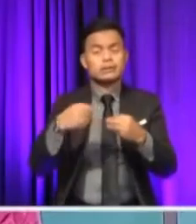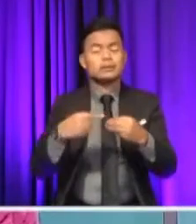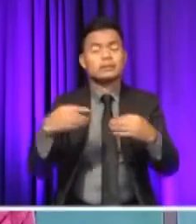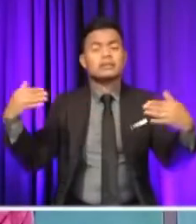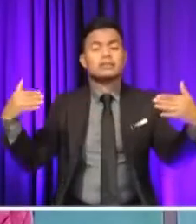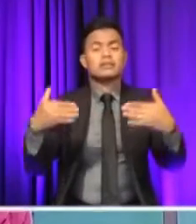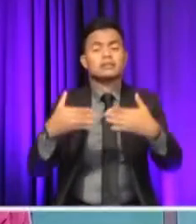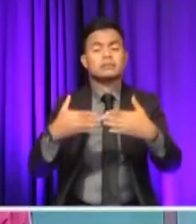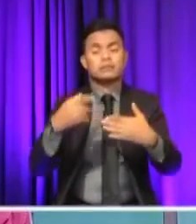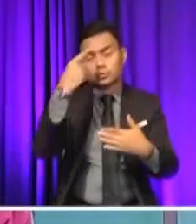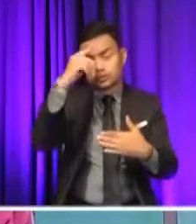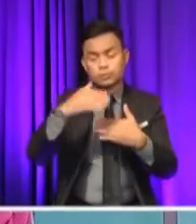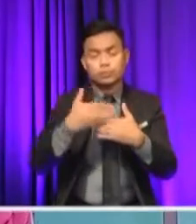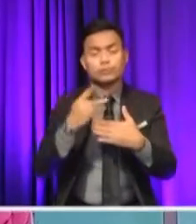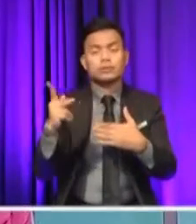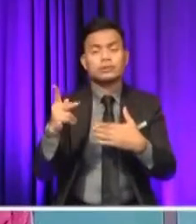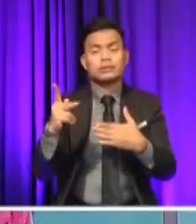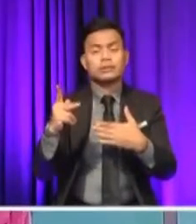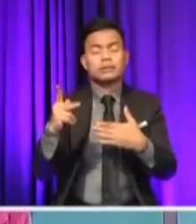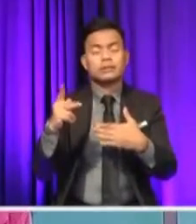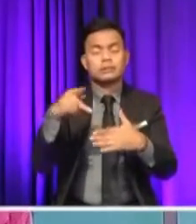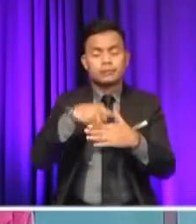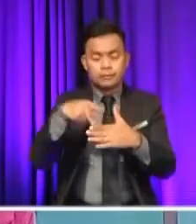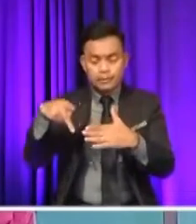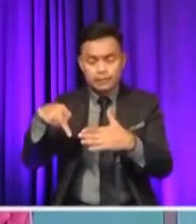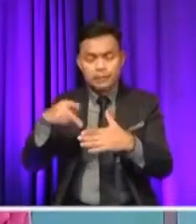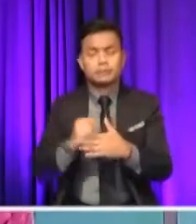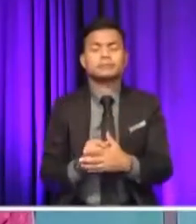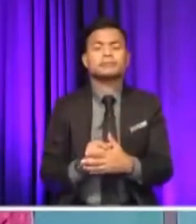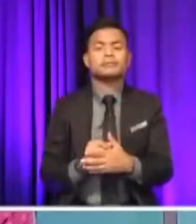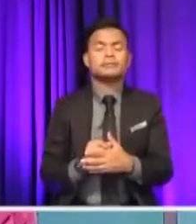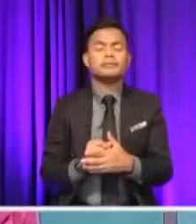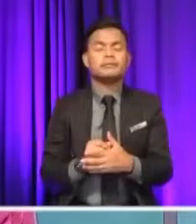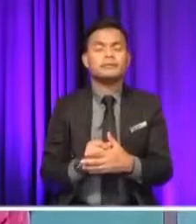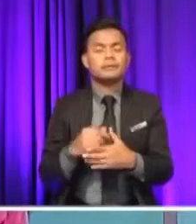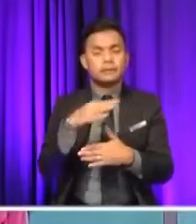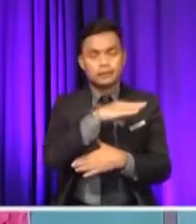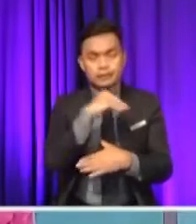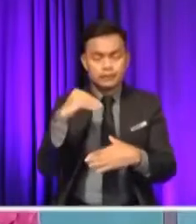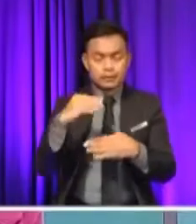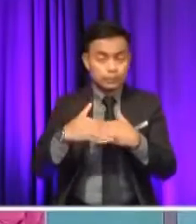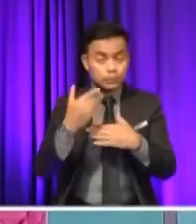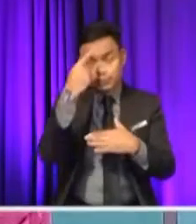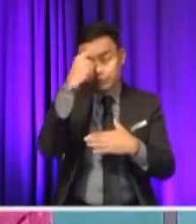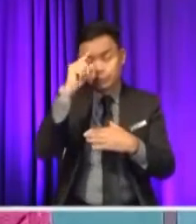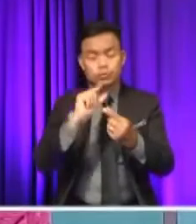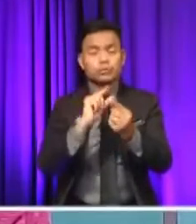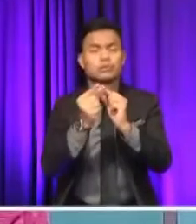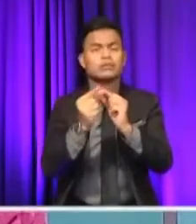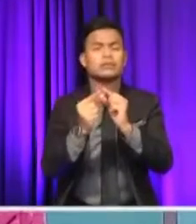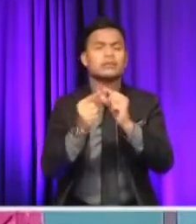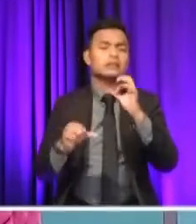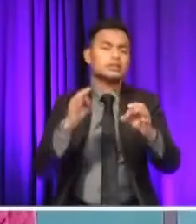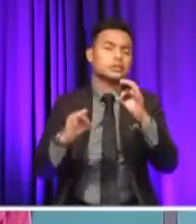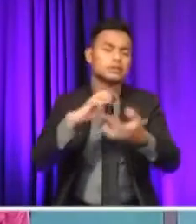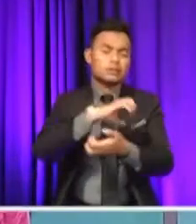penyambungan adalah untuk kita mudahkan pasang komponen-komponen elektrik dan mudah untuk kita tukar kalau berlaku kerosakan. Okey, lepas tu kita